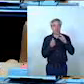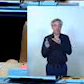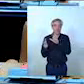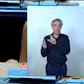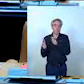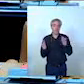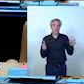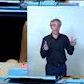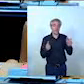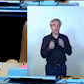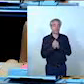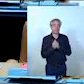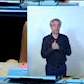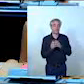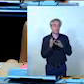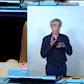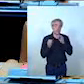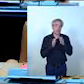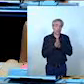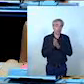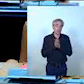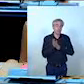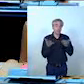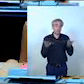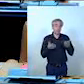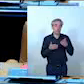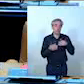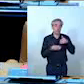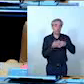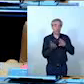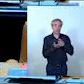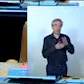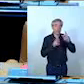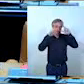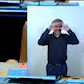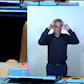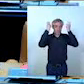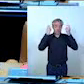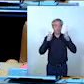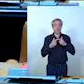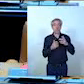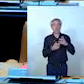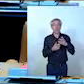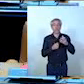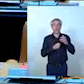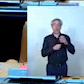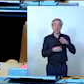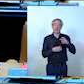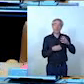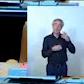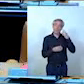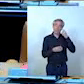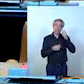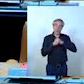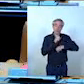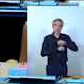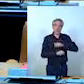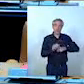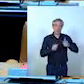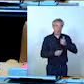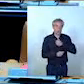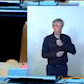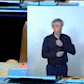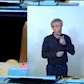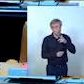de nos ambitions et de nos choix, de nos actions. Dans notre projet de mandature, c'est « Charité bien ordonnée commence par soi-même ». Car nous ne demanderons